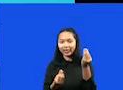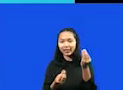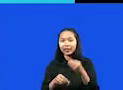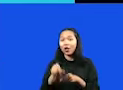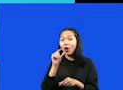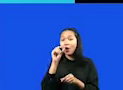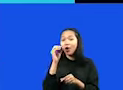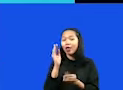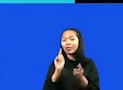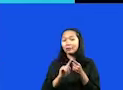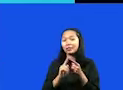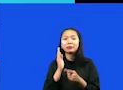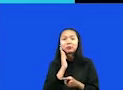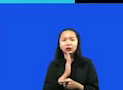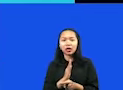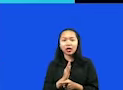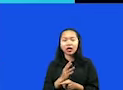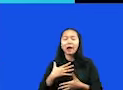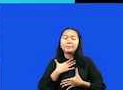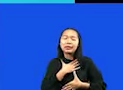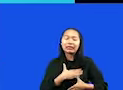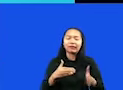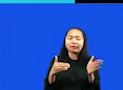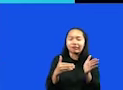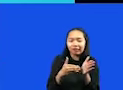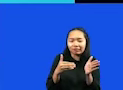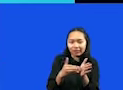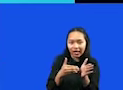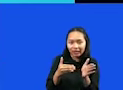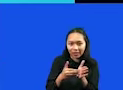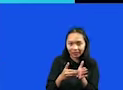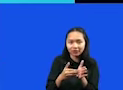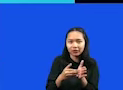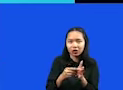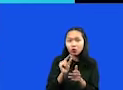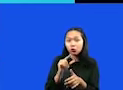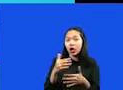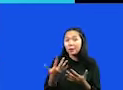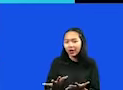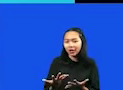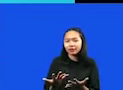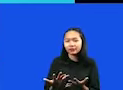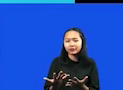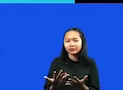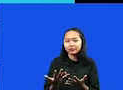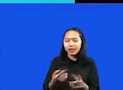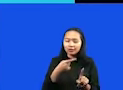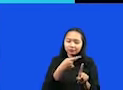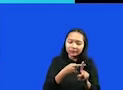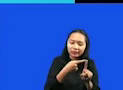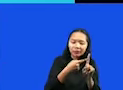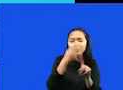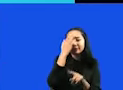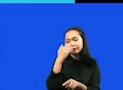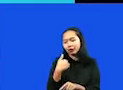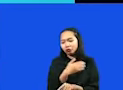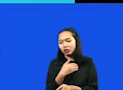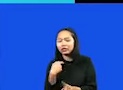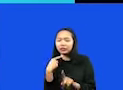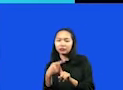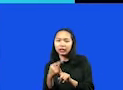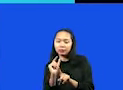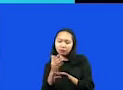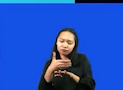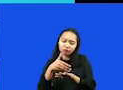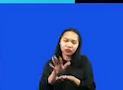sendiri tantangan dan juga peluang untuk semakin Katolik dan semakin apostolik di dalam perubahan zaman